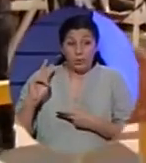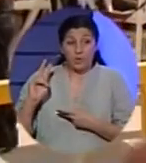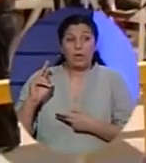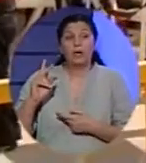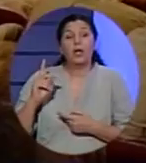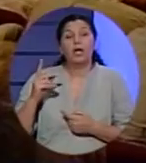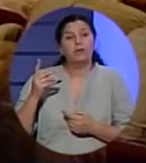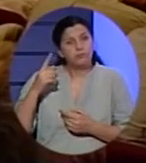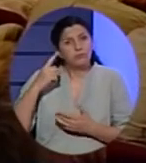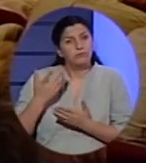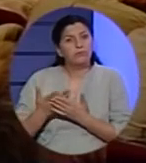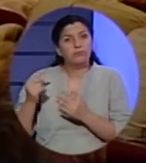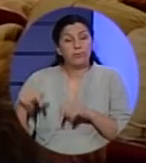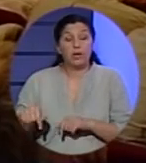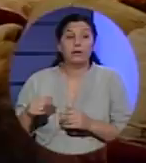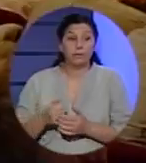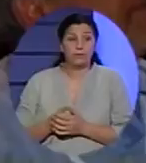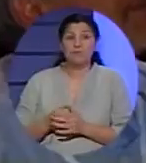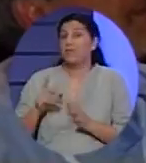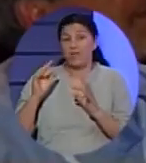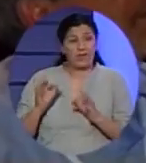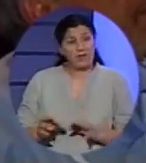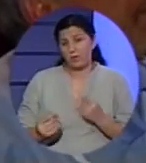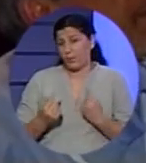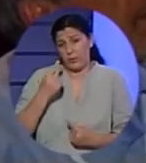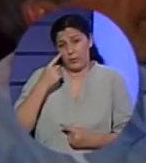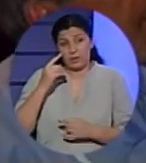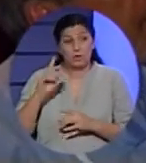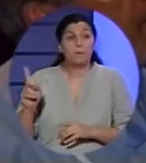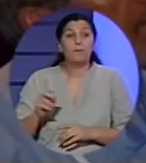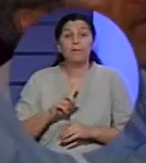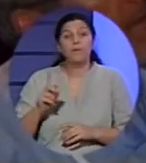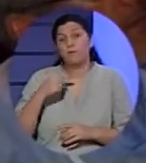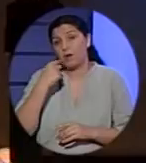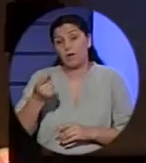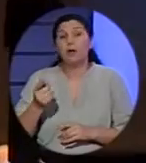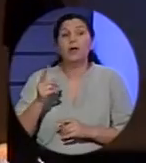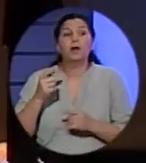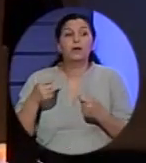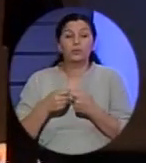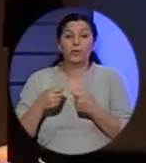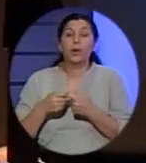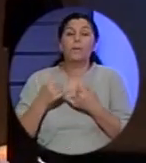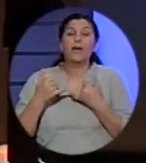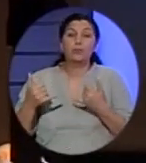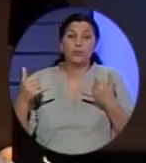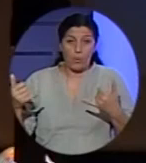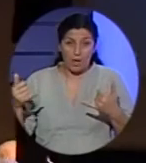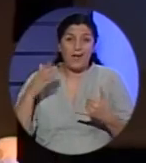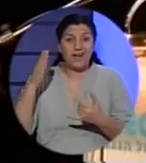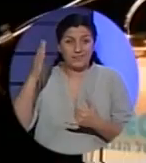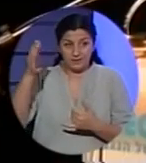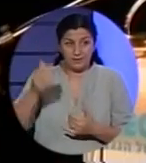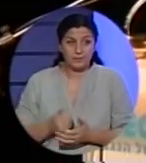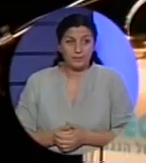מגיעים מהמרכז. עבור מי שלא ממש התרגש מהתוצאות המרשימות, המשתתפים פרסו את משנתם בנוגע לתוכניות הפיתוח העתידיות